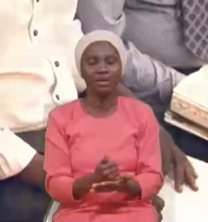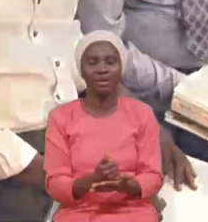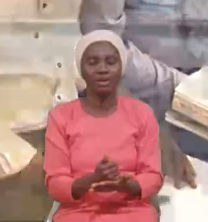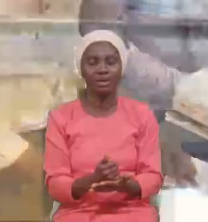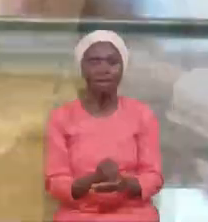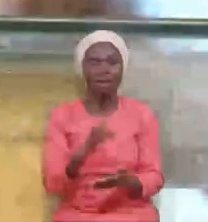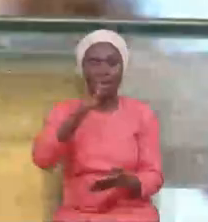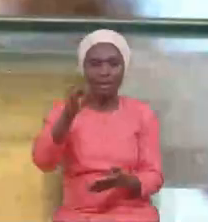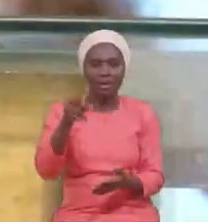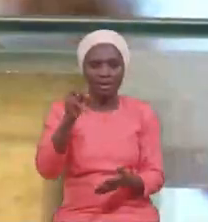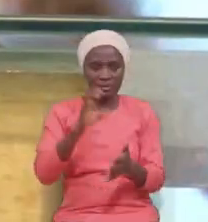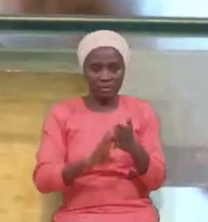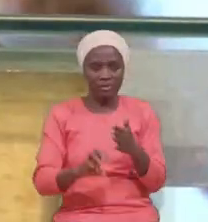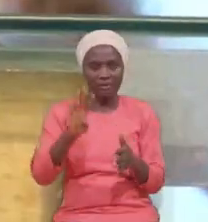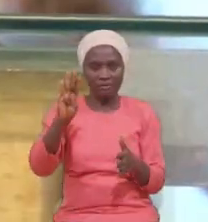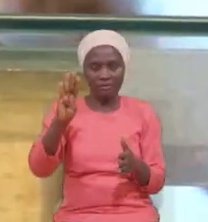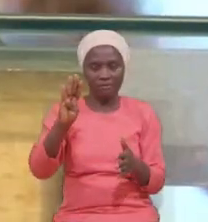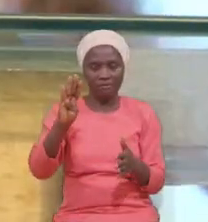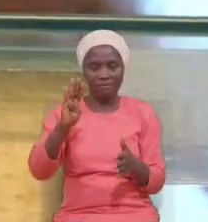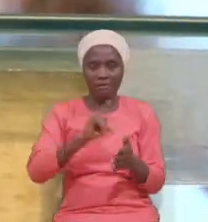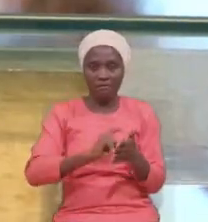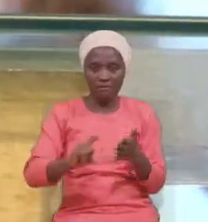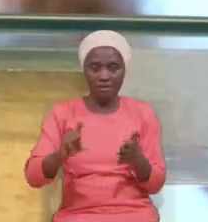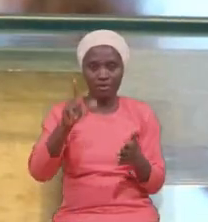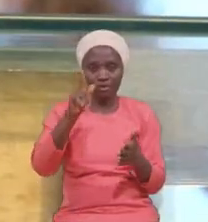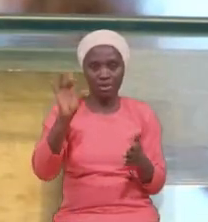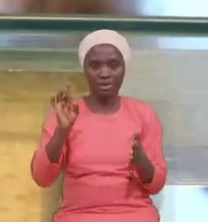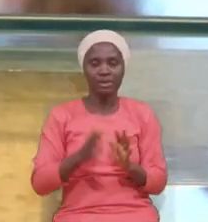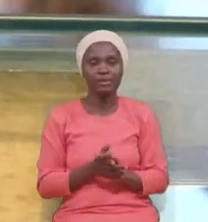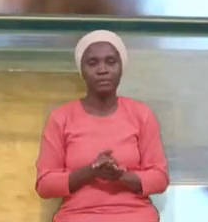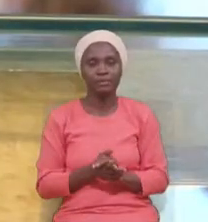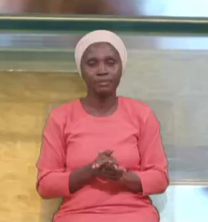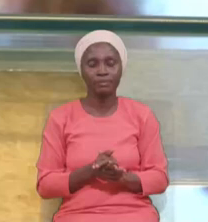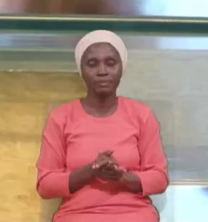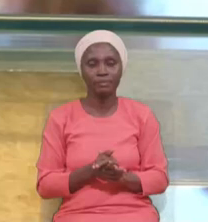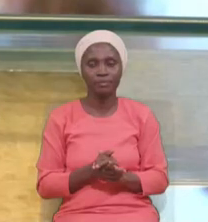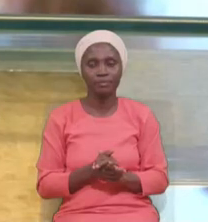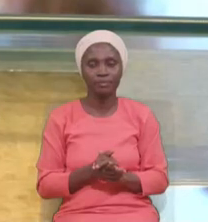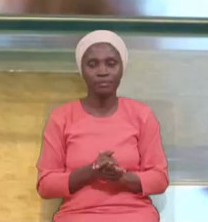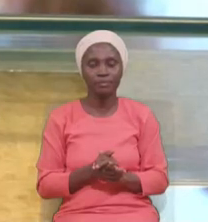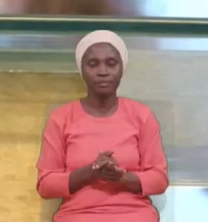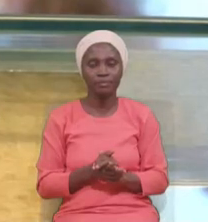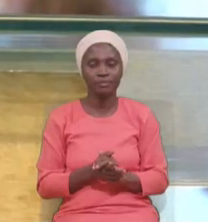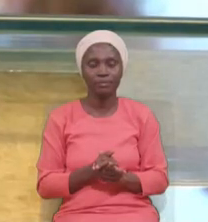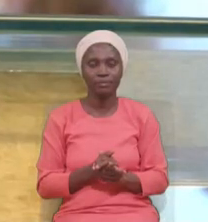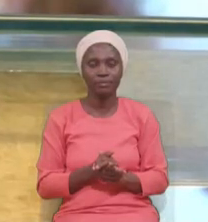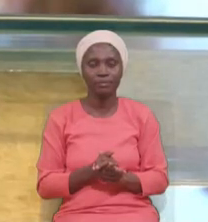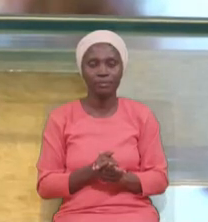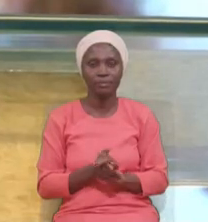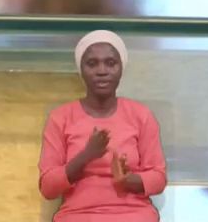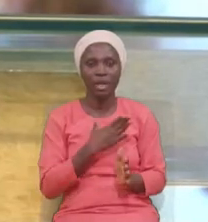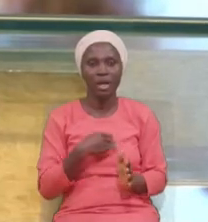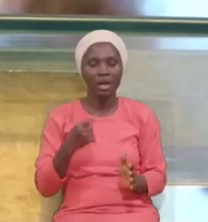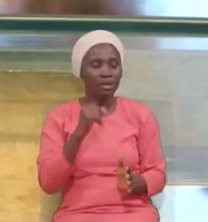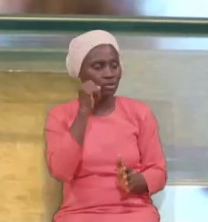Jésus. Jean chapitre 4. Jean 4, verset